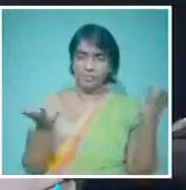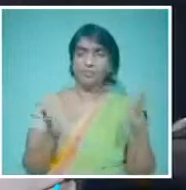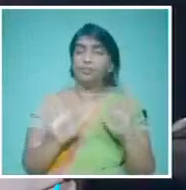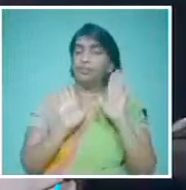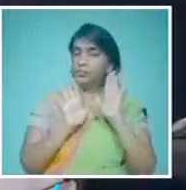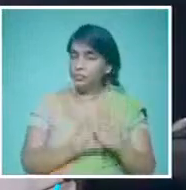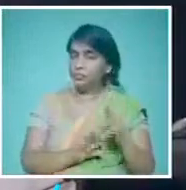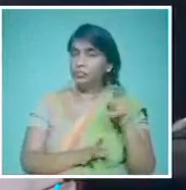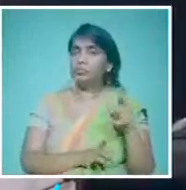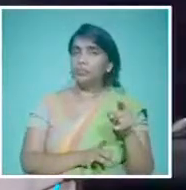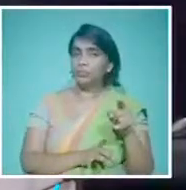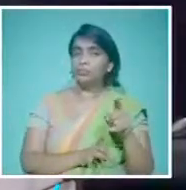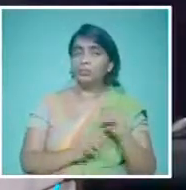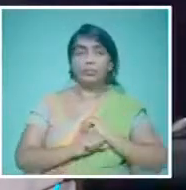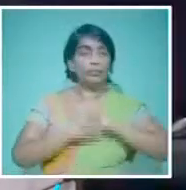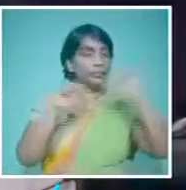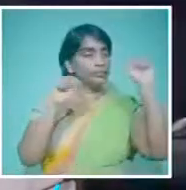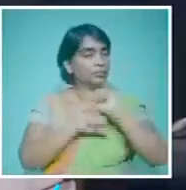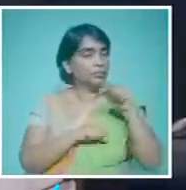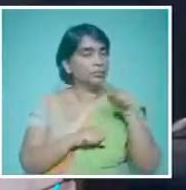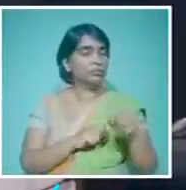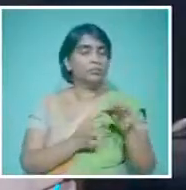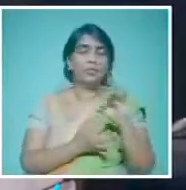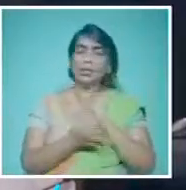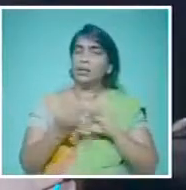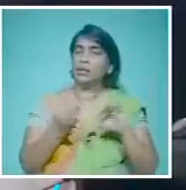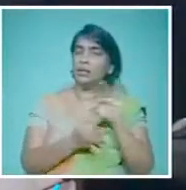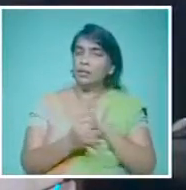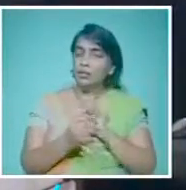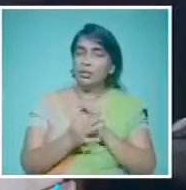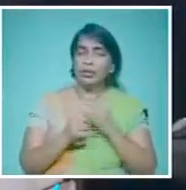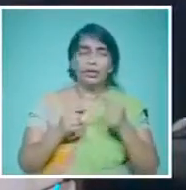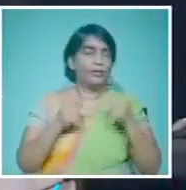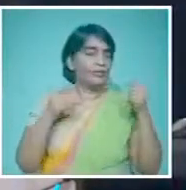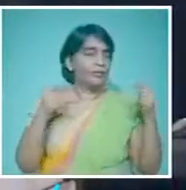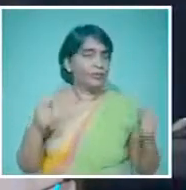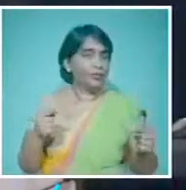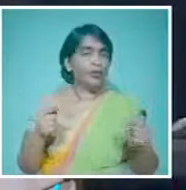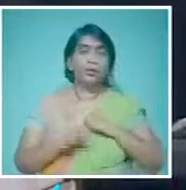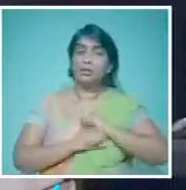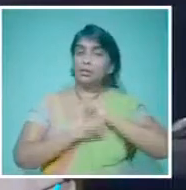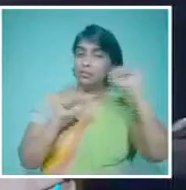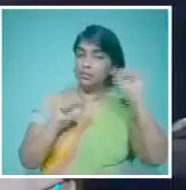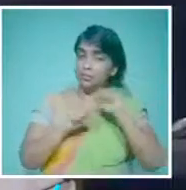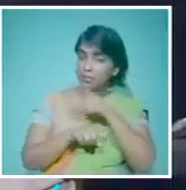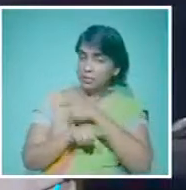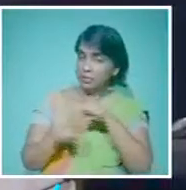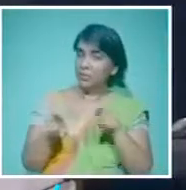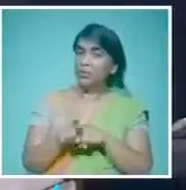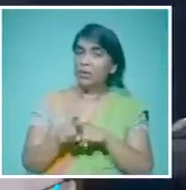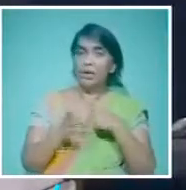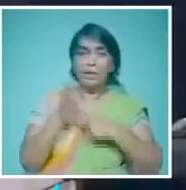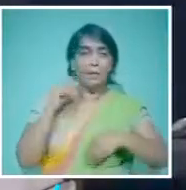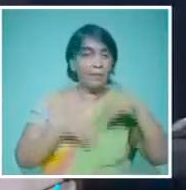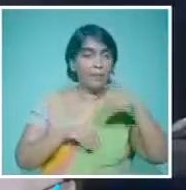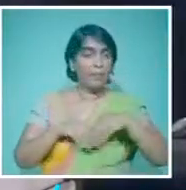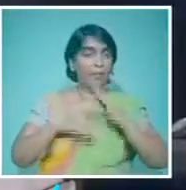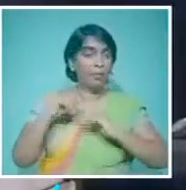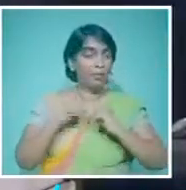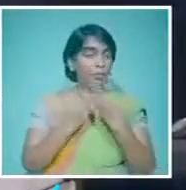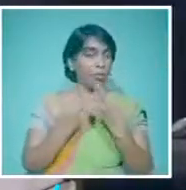එහෙනම් මේ අරගලේ ප්‍රජාතන්ත්‍රවාදී විරෝධීව අරගලයෙන් නම් මැතිවරණ ගන්න